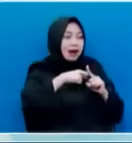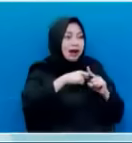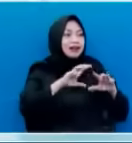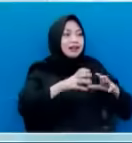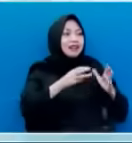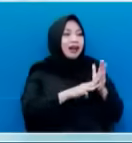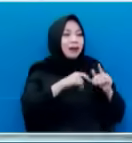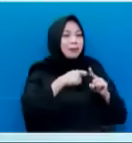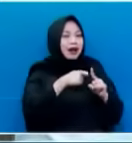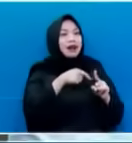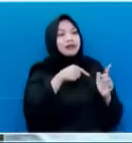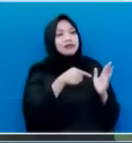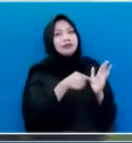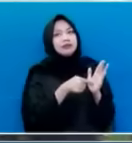itu